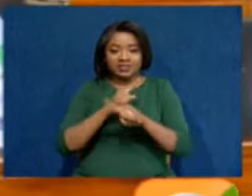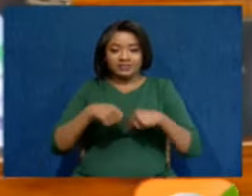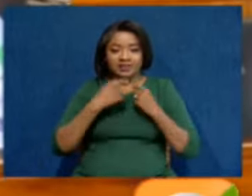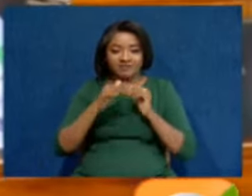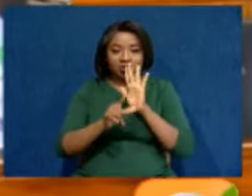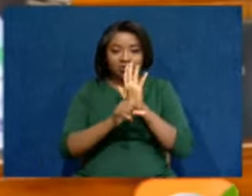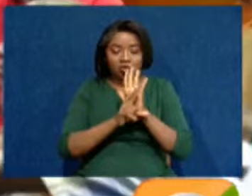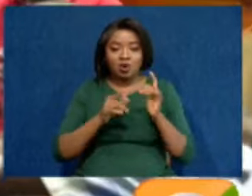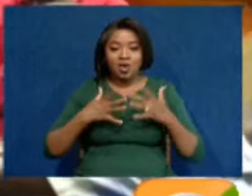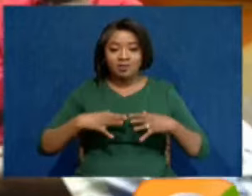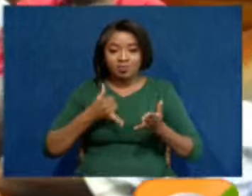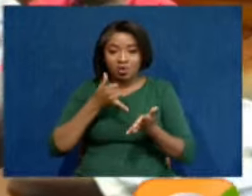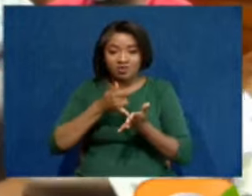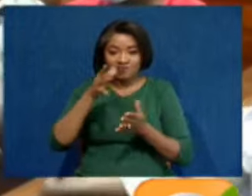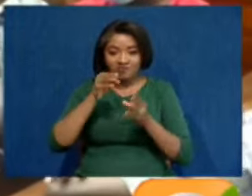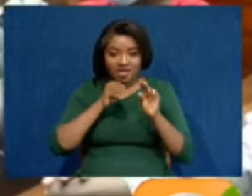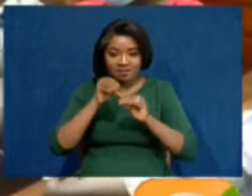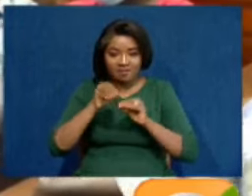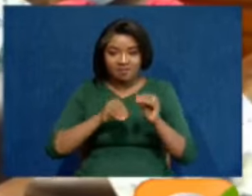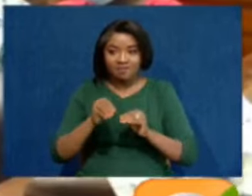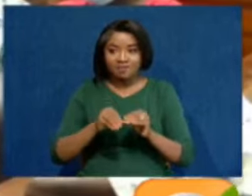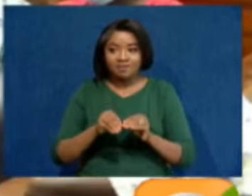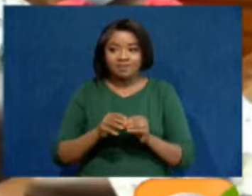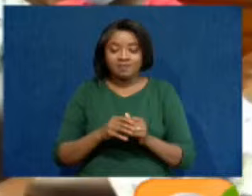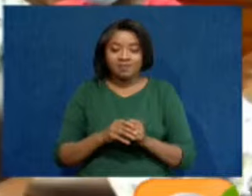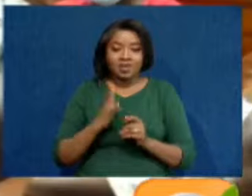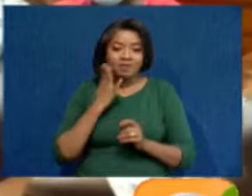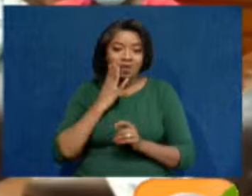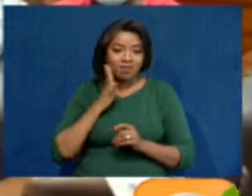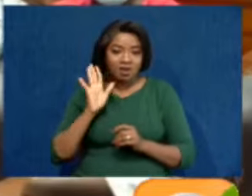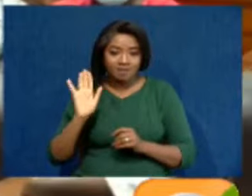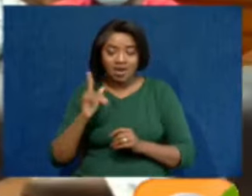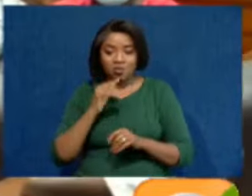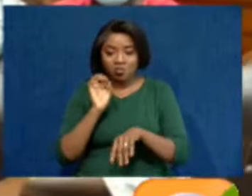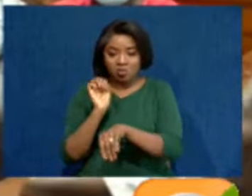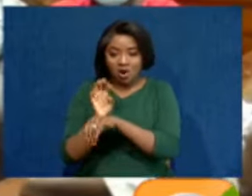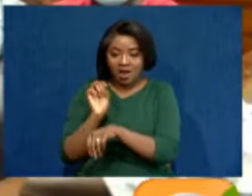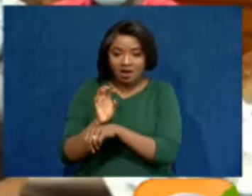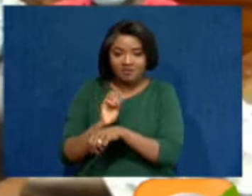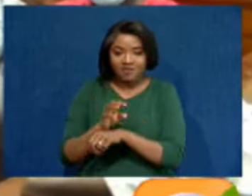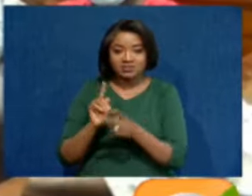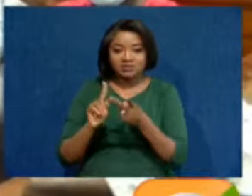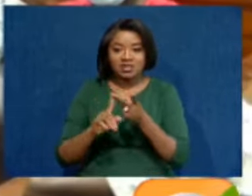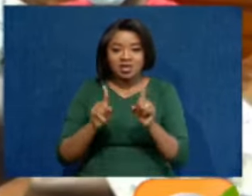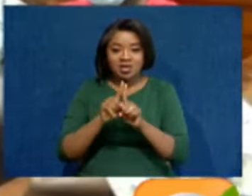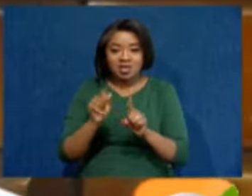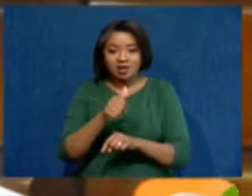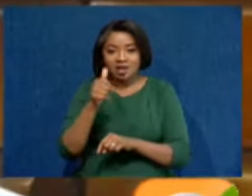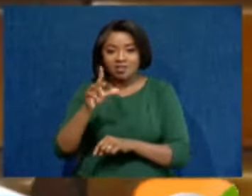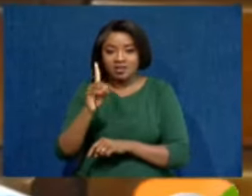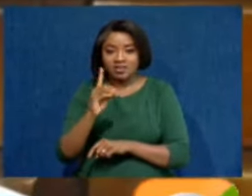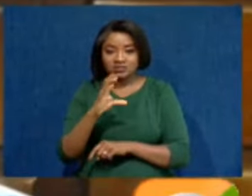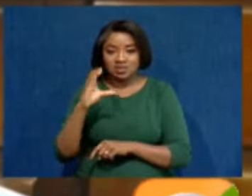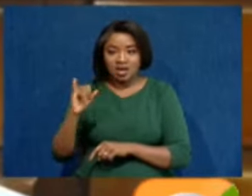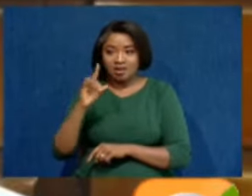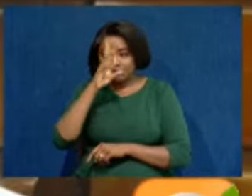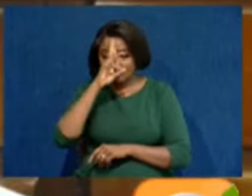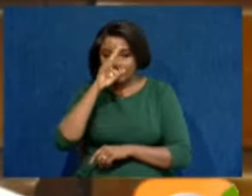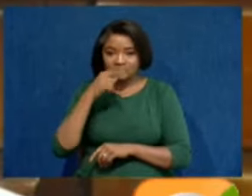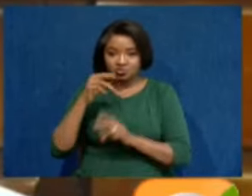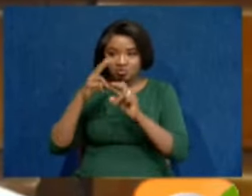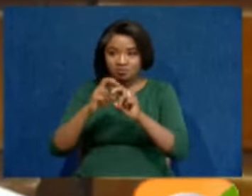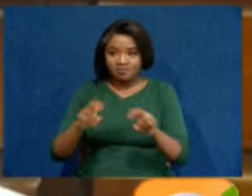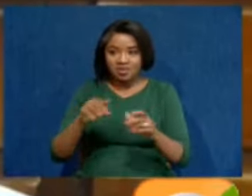kuwa waliohusika katika njama hiyo ni mama kimzazi, washauri na saa, pamoja na makachere wa DCI waliokuwa